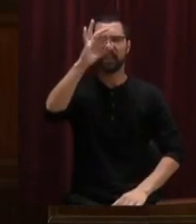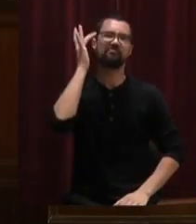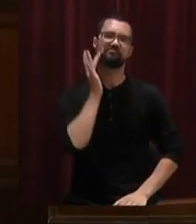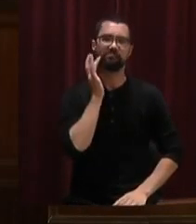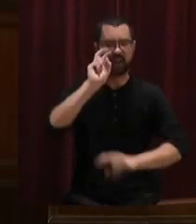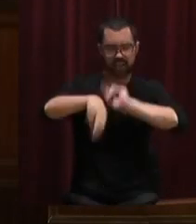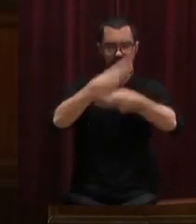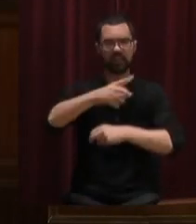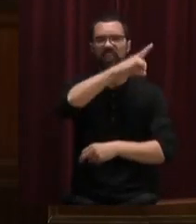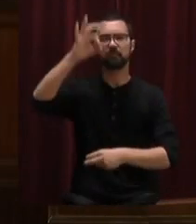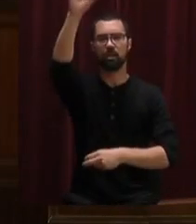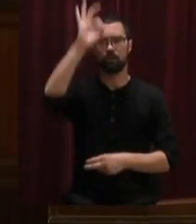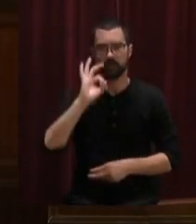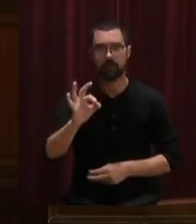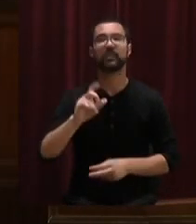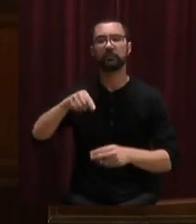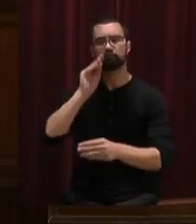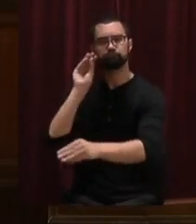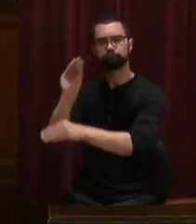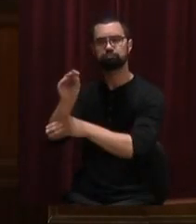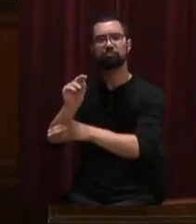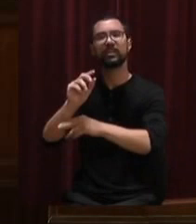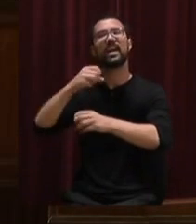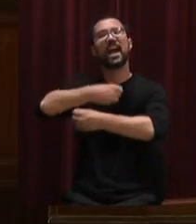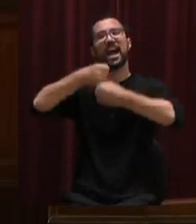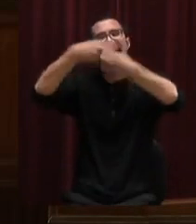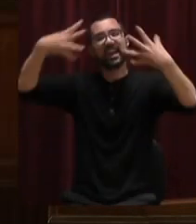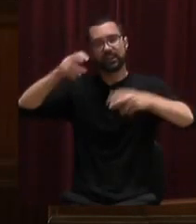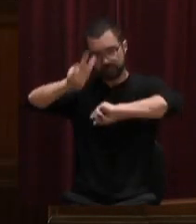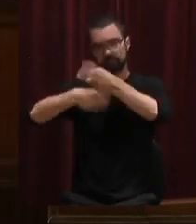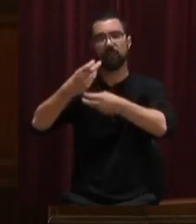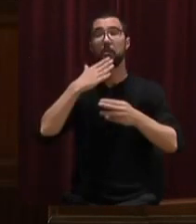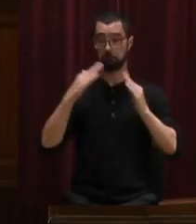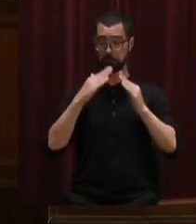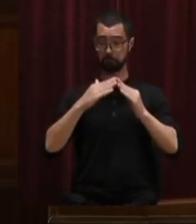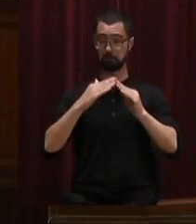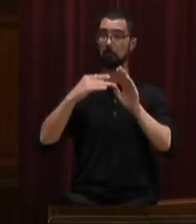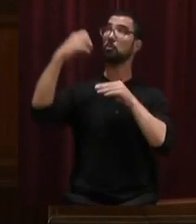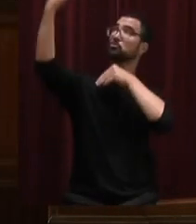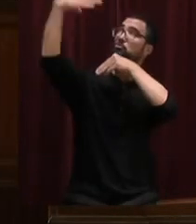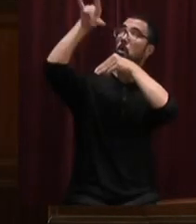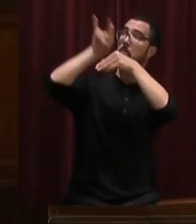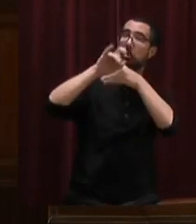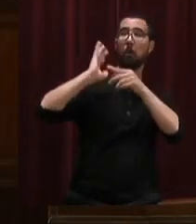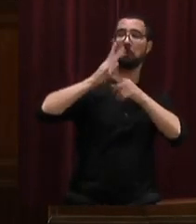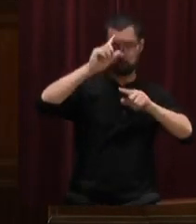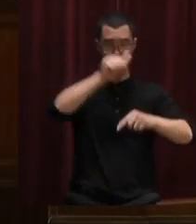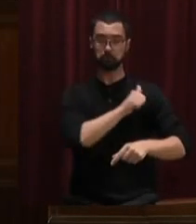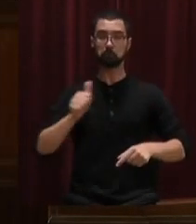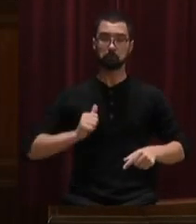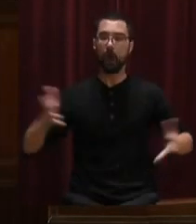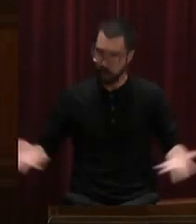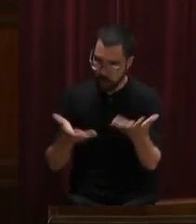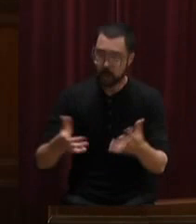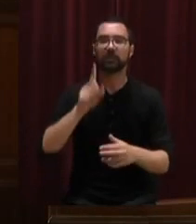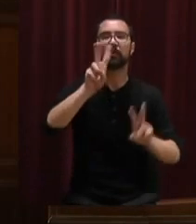màxim. Fomentarem la inversió en renovables, principalment en autoconsum i fotovoltaiques, agilitant l'acció des d'un nou institut